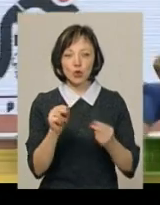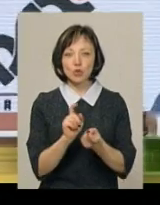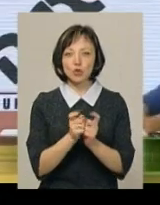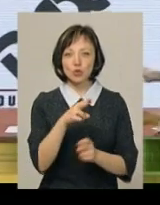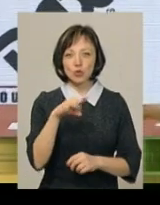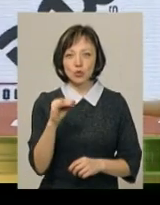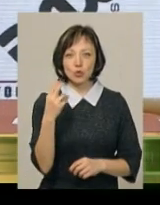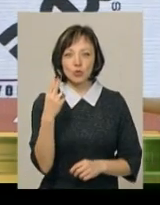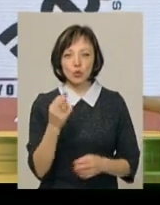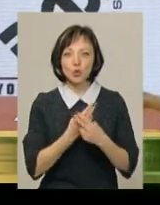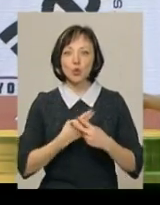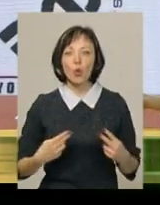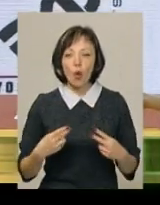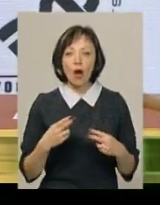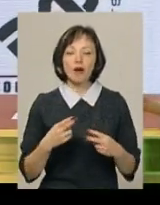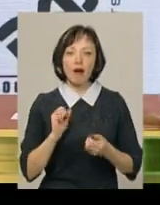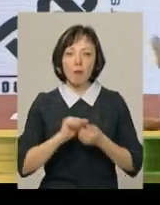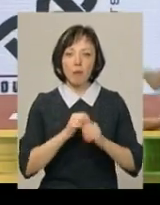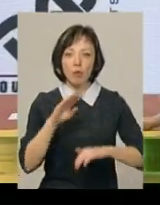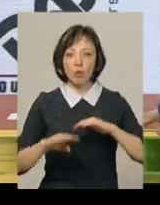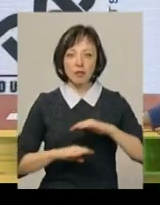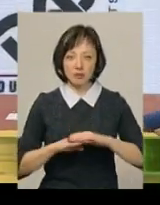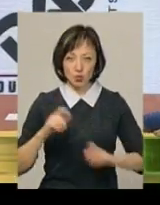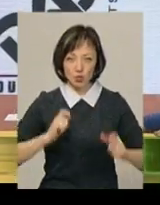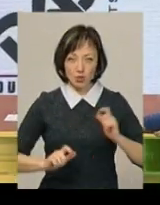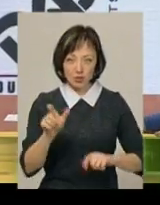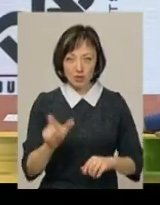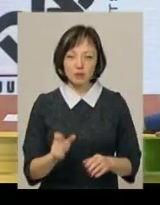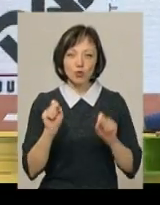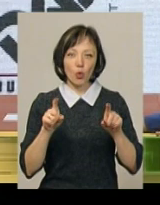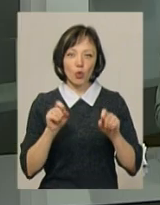студентка Кам'янець-Подільського університету, здобула золото на міжнародних